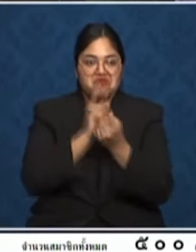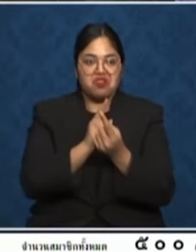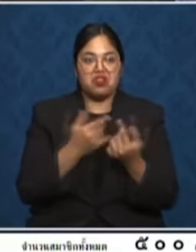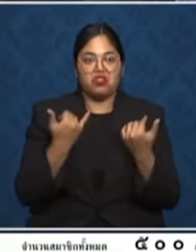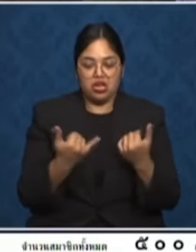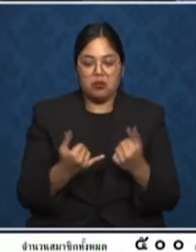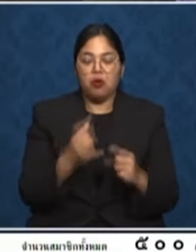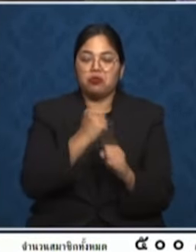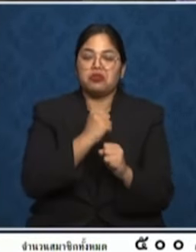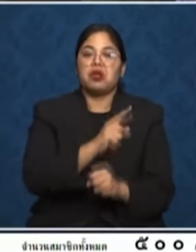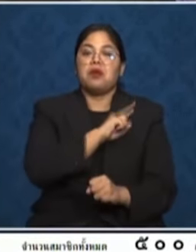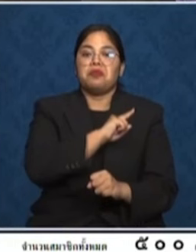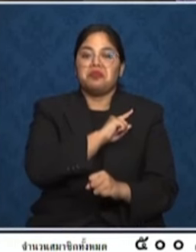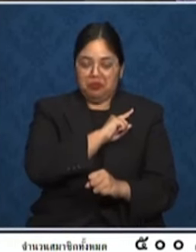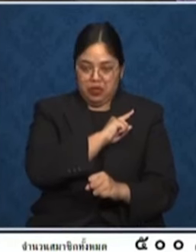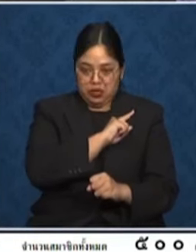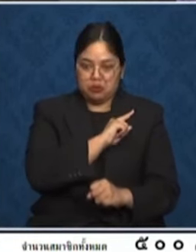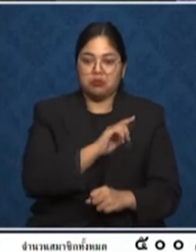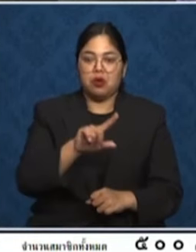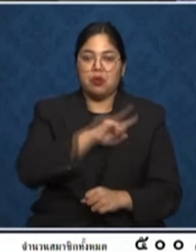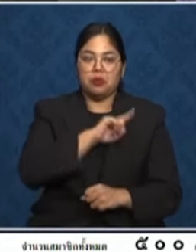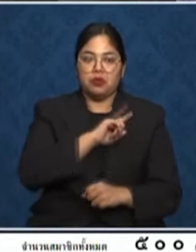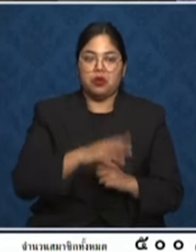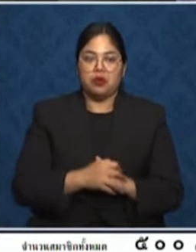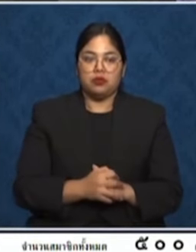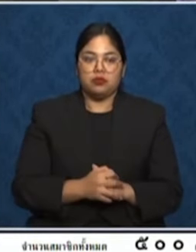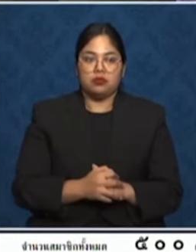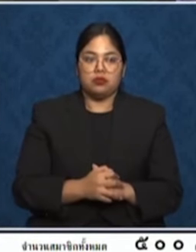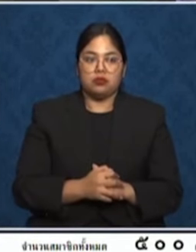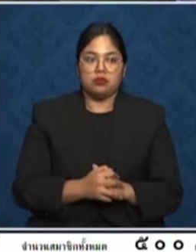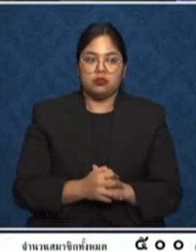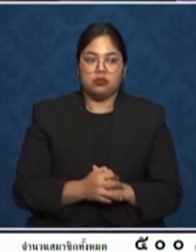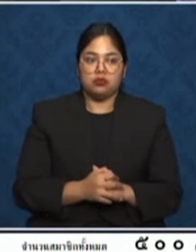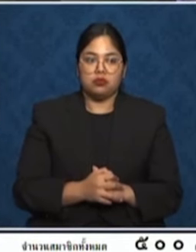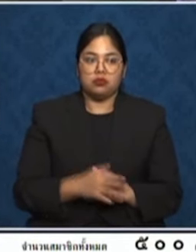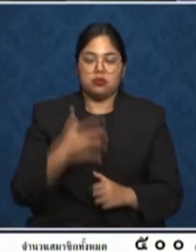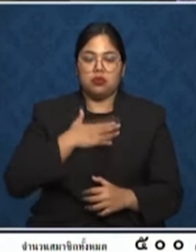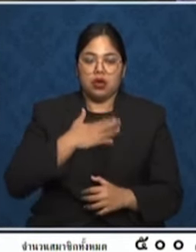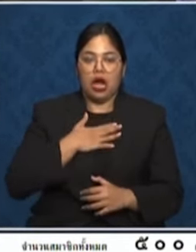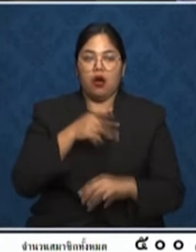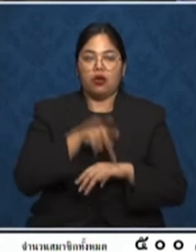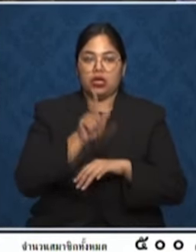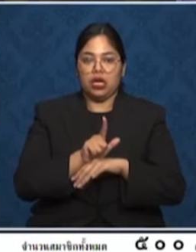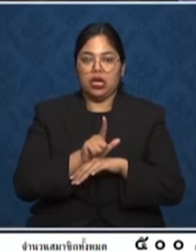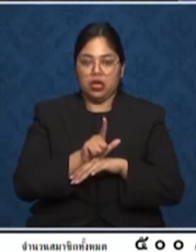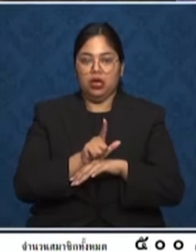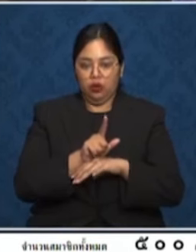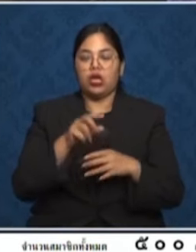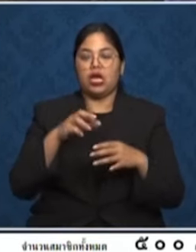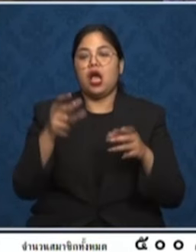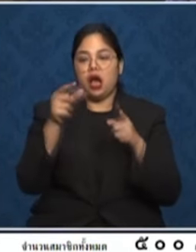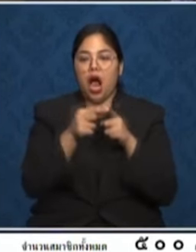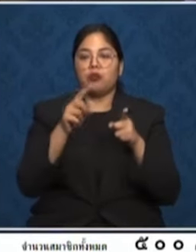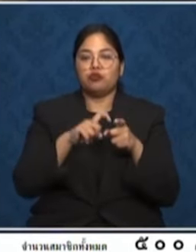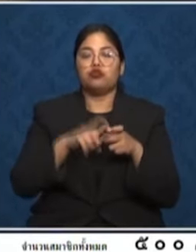แต่นัเลง ท่ประทานประทานต่ถอนกำพูดไหม fuck- ถอน ถอน ถอนของพูด- อ่าอเคครั จบครับ